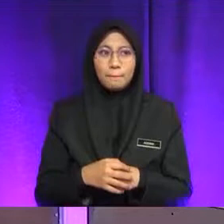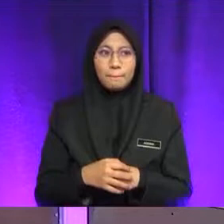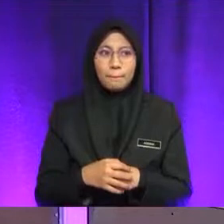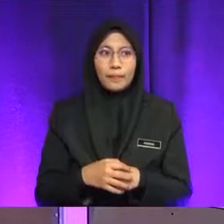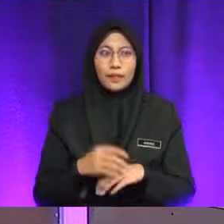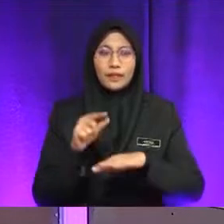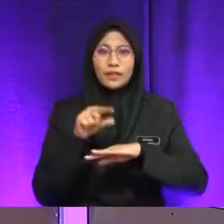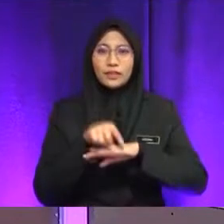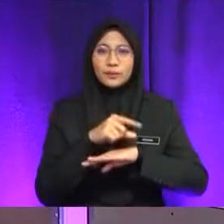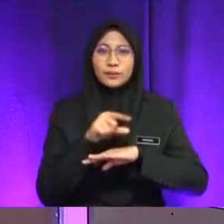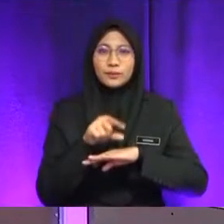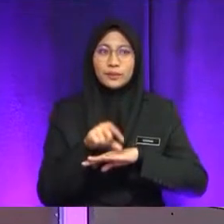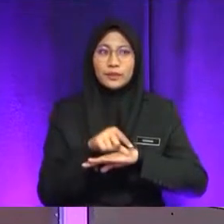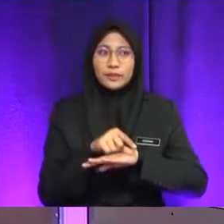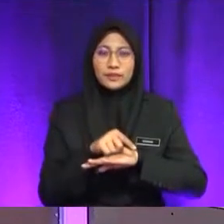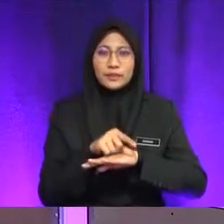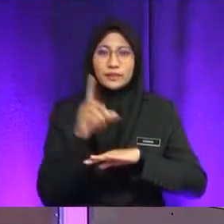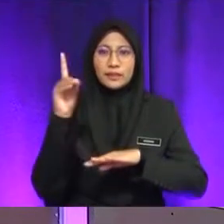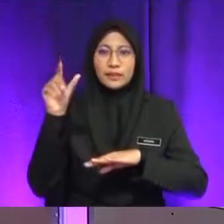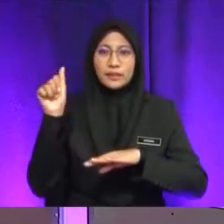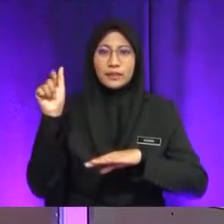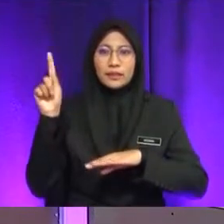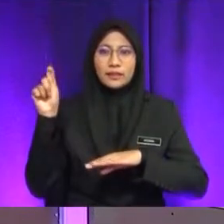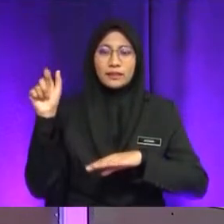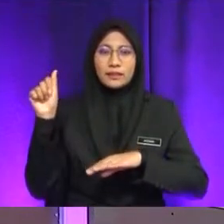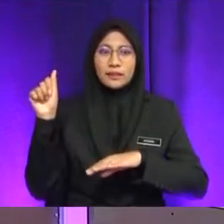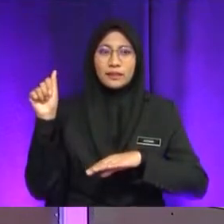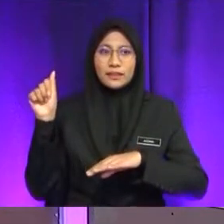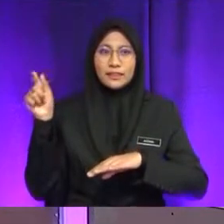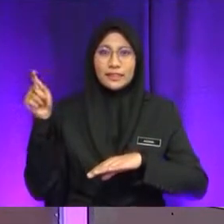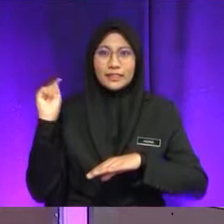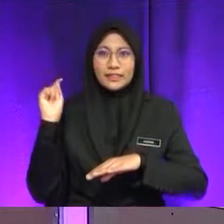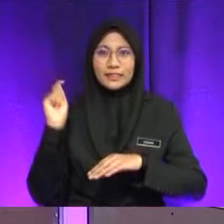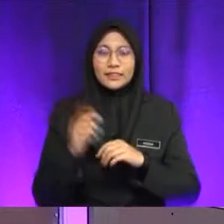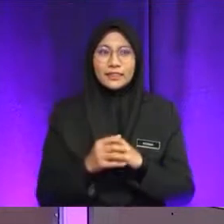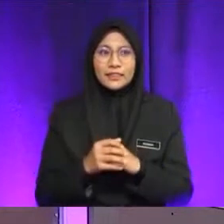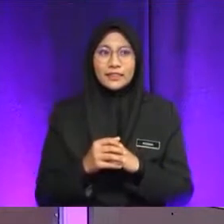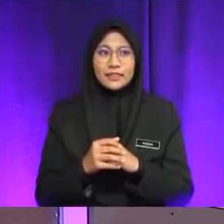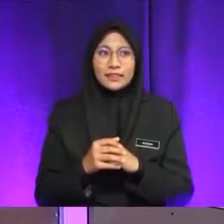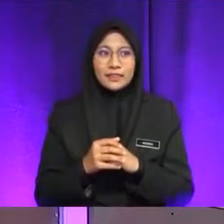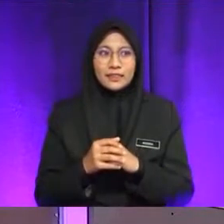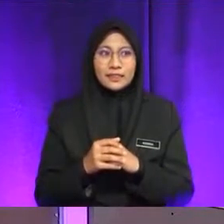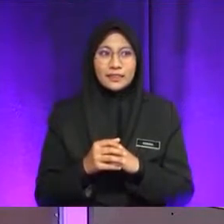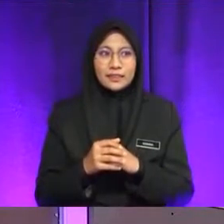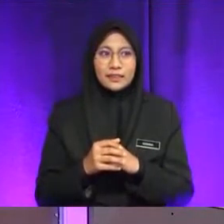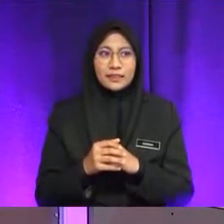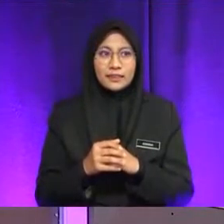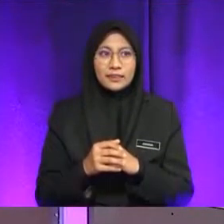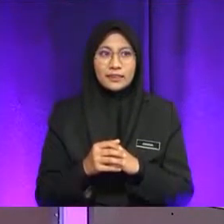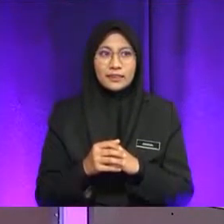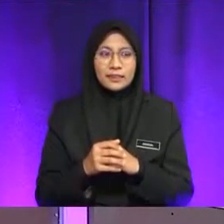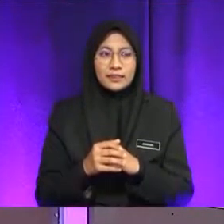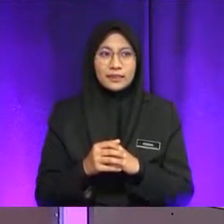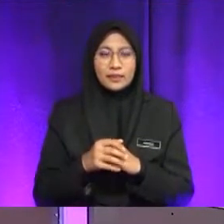data yang satu tadinya kita dah pindahkan dalam bentuk jadwal cuma soal minta kita